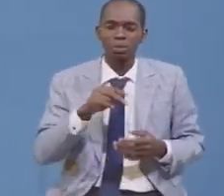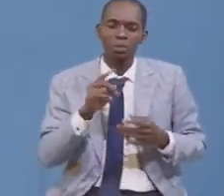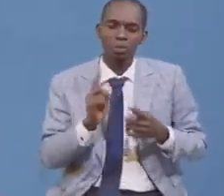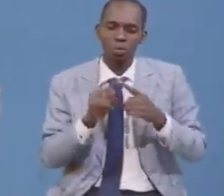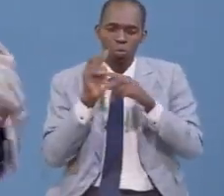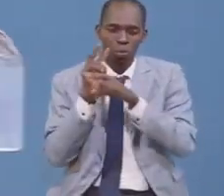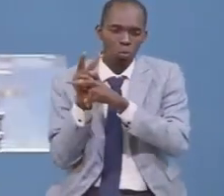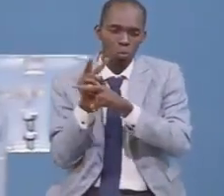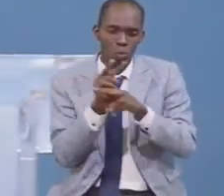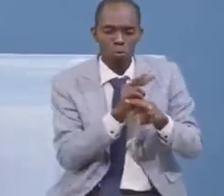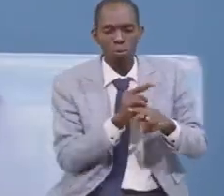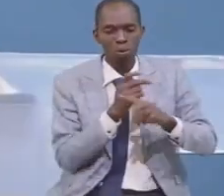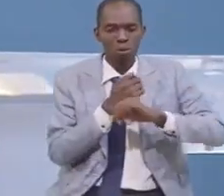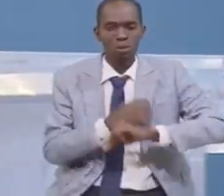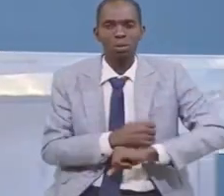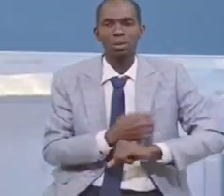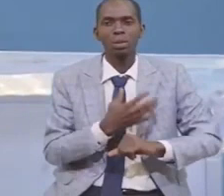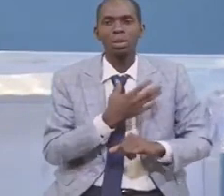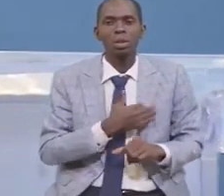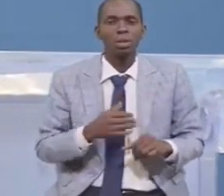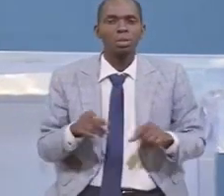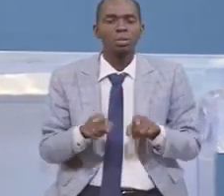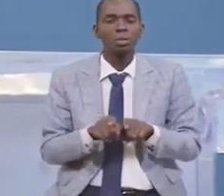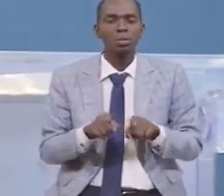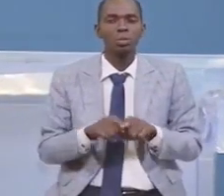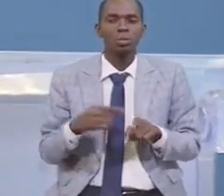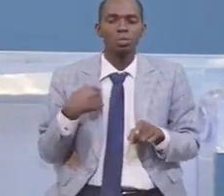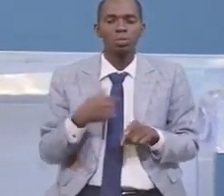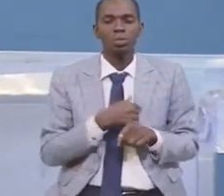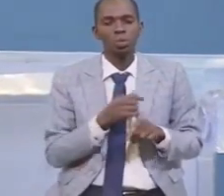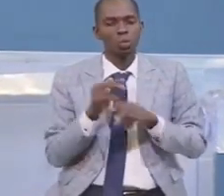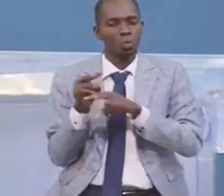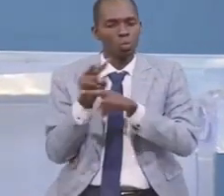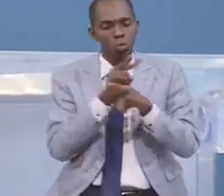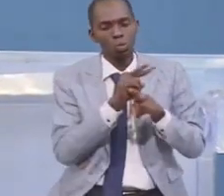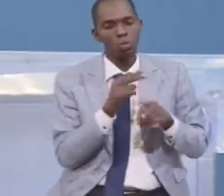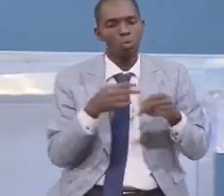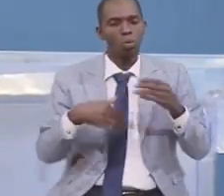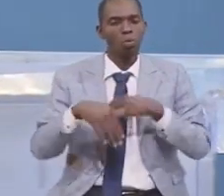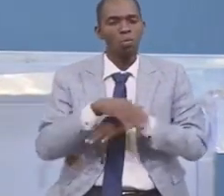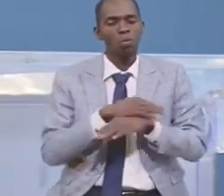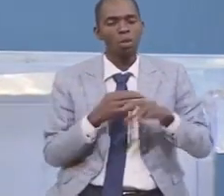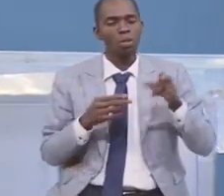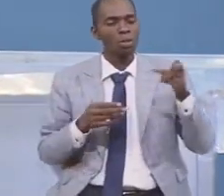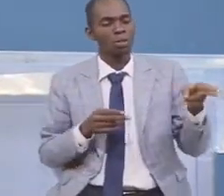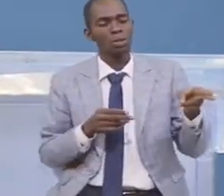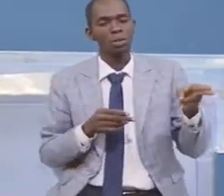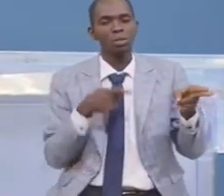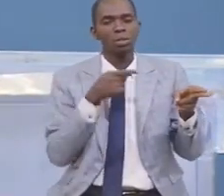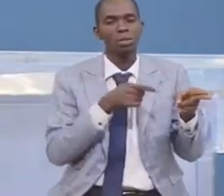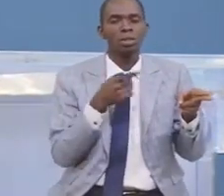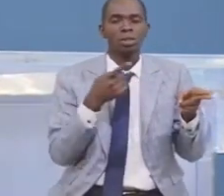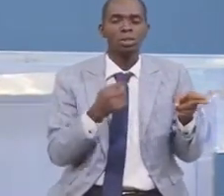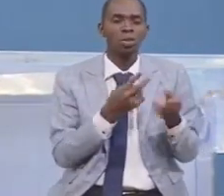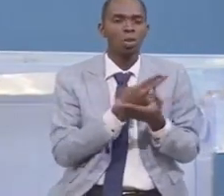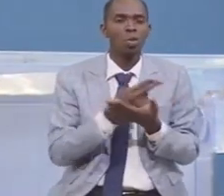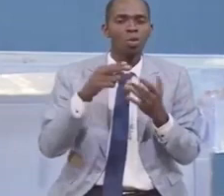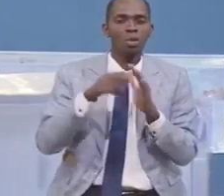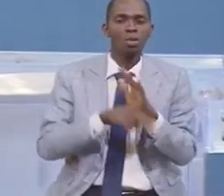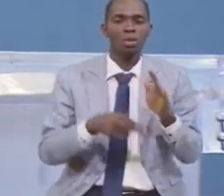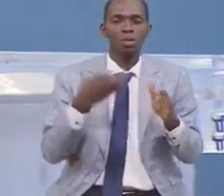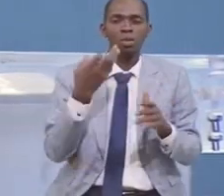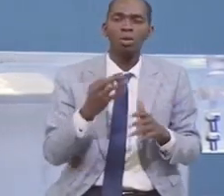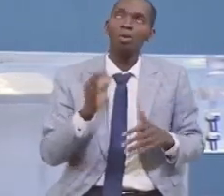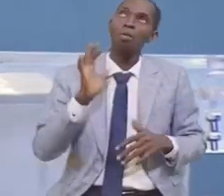మనము గమనించుకోవాలి. And then we'll watch over each the holiness of his majesty. అప్పుడు వీటిని మనం